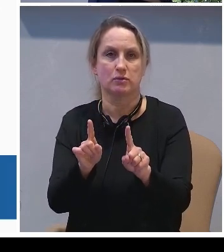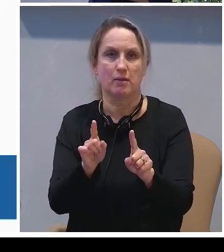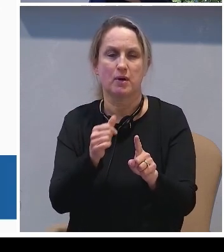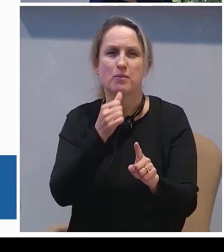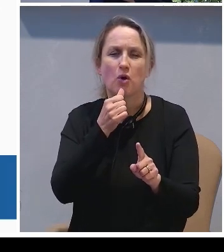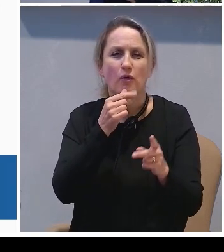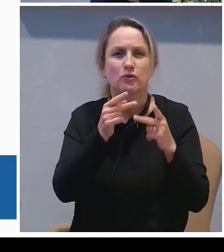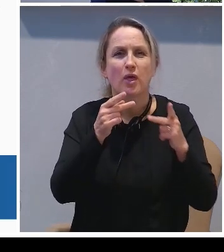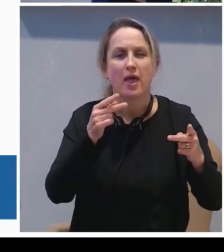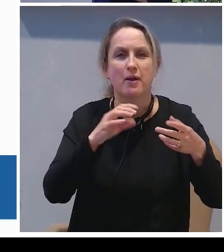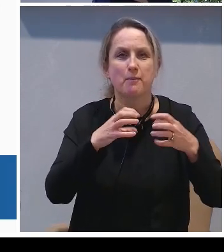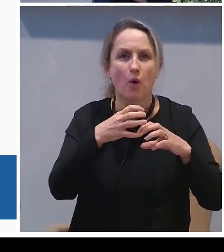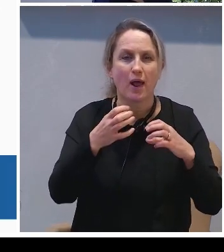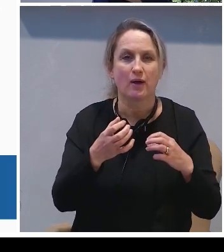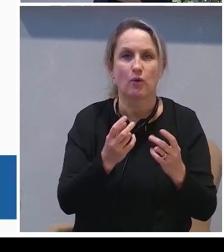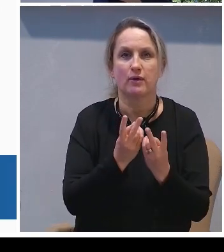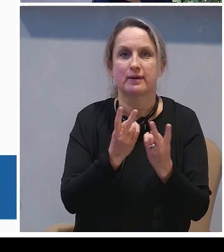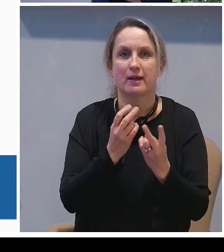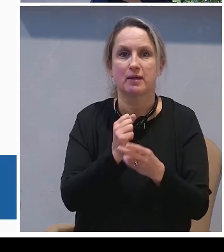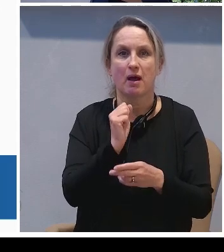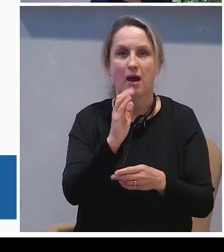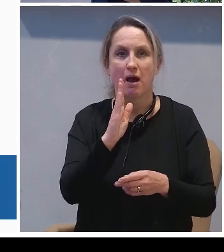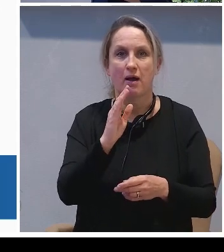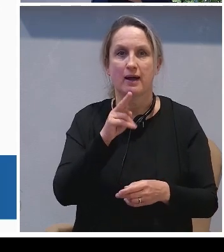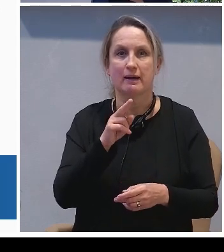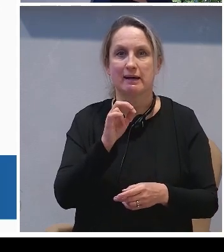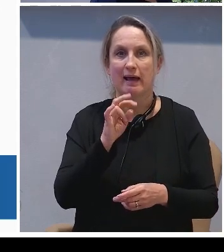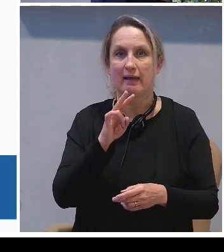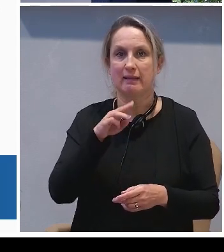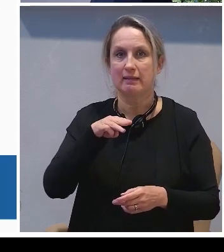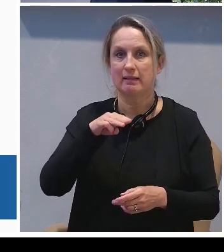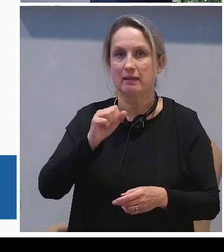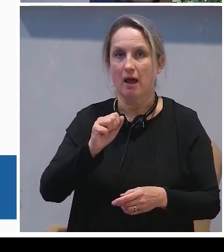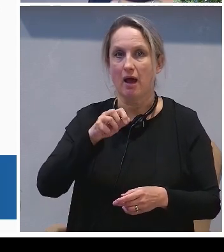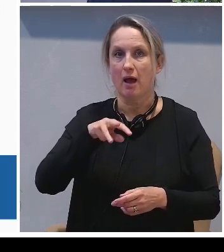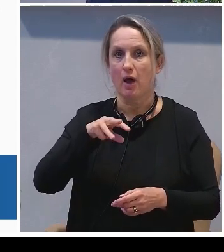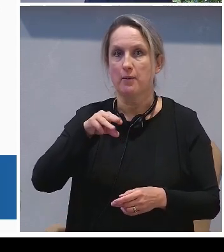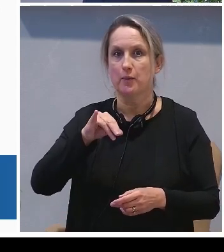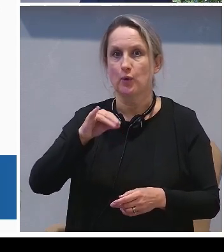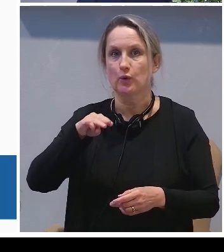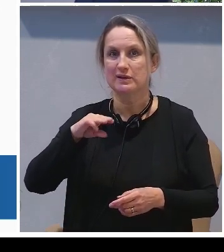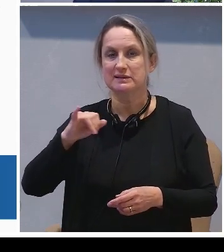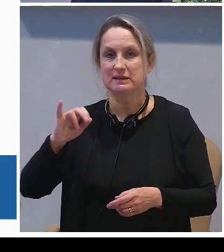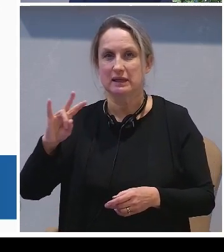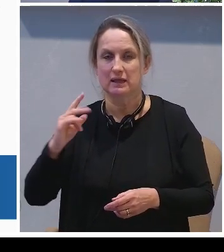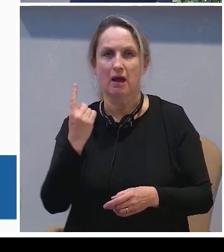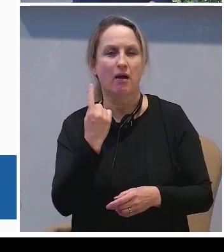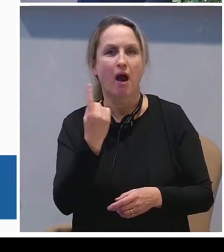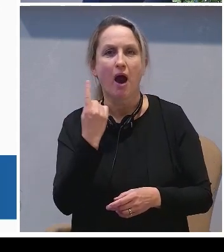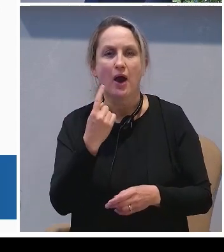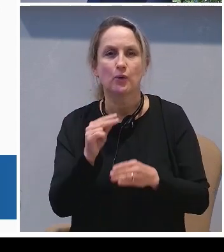näiteks ka protein sellist that, while slightly antibiootikumi nagu shorter, remains getamitsid, functional. aga siis see ainukene hästi We toimiv have ravim on